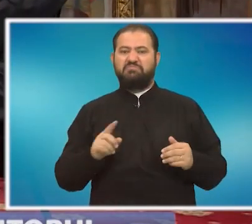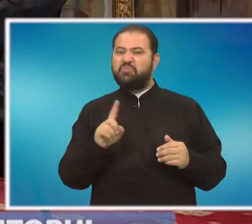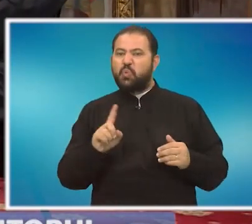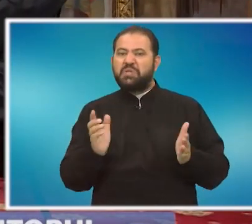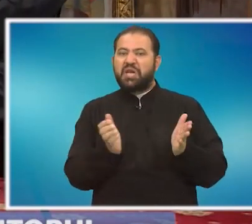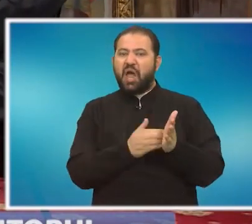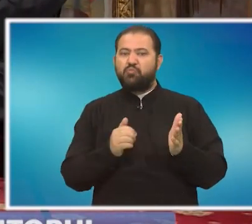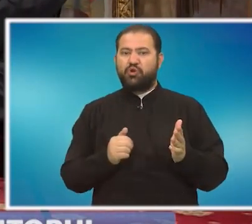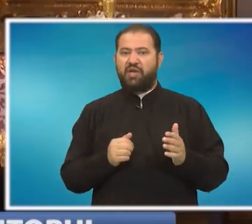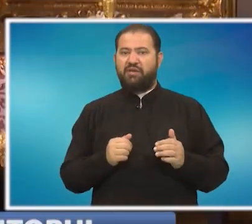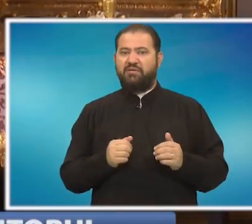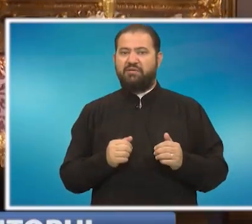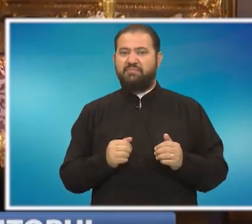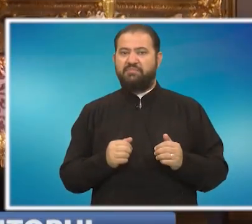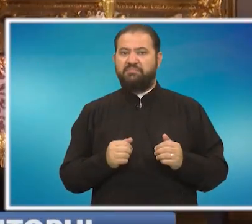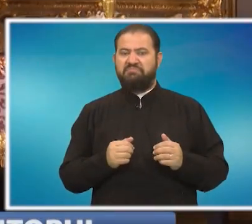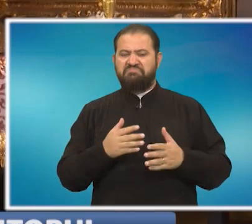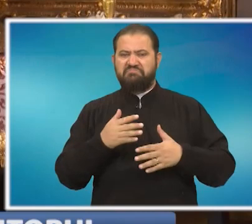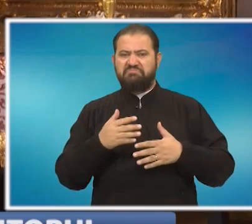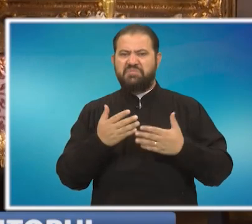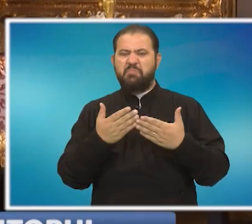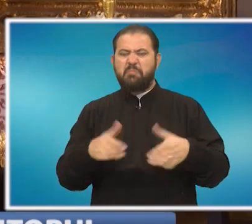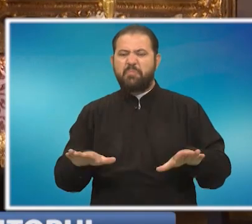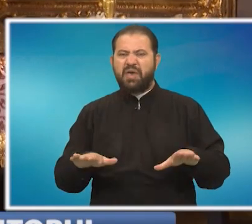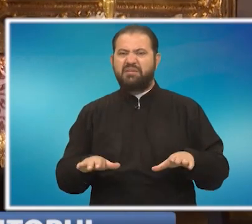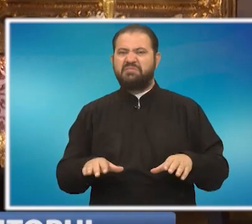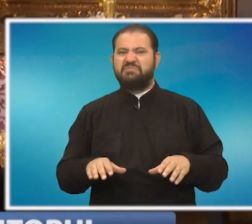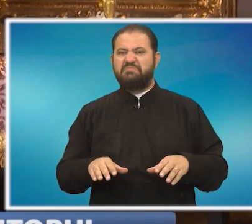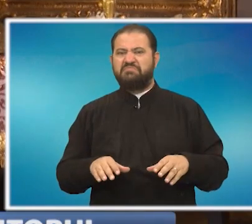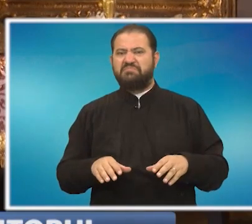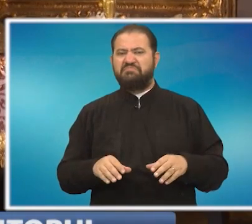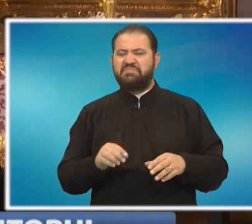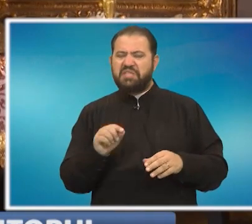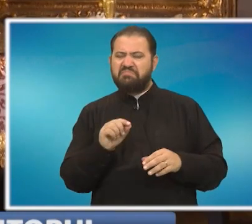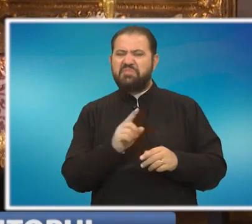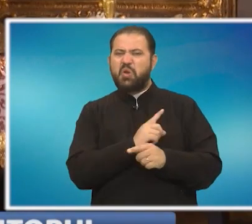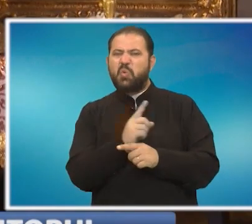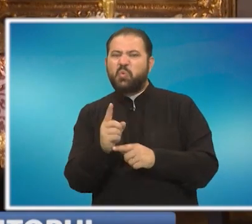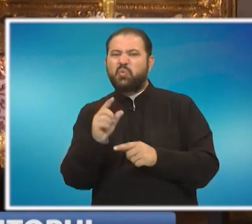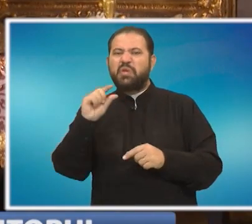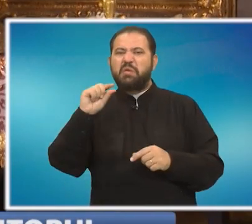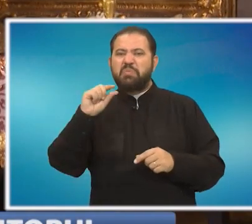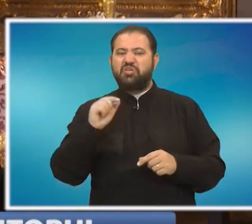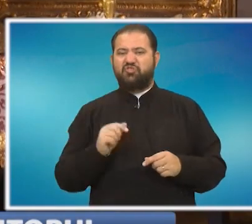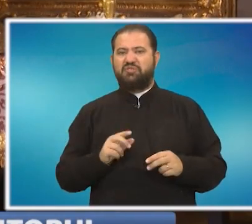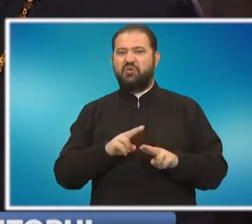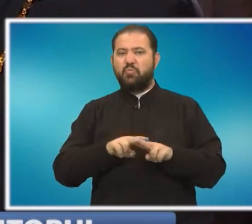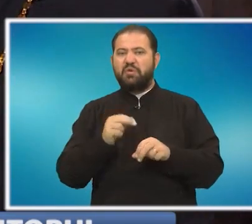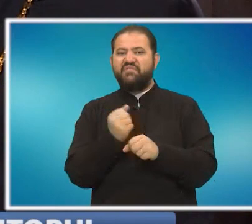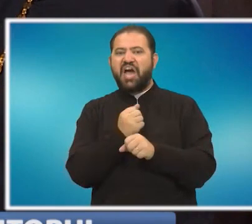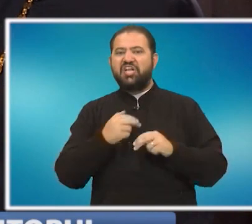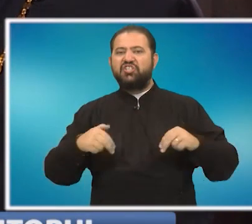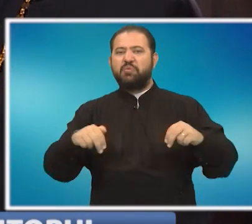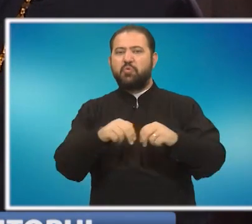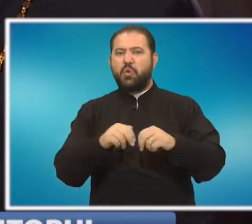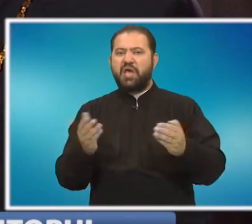să te pierzi în amănunte și în detalii care te împiedică